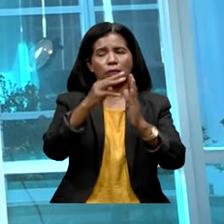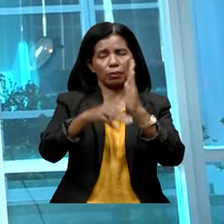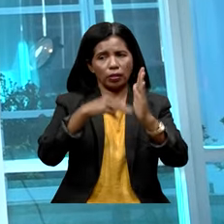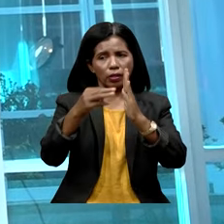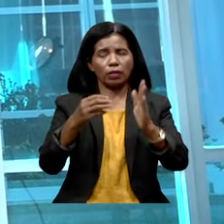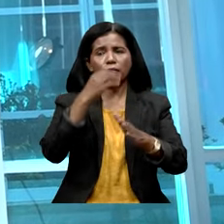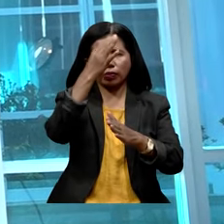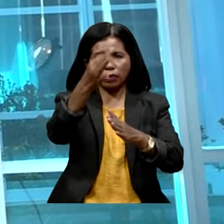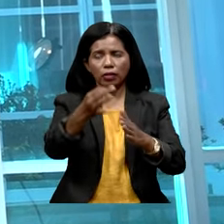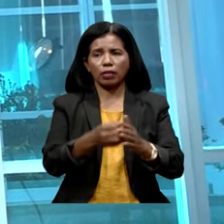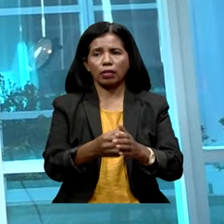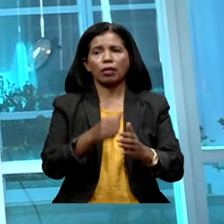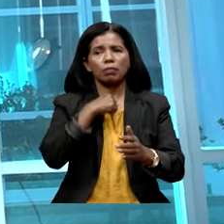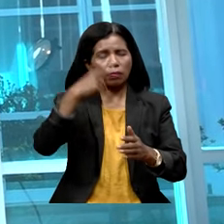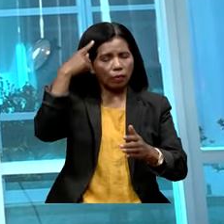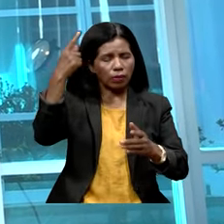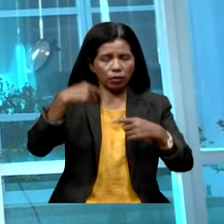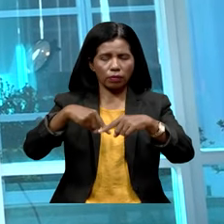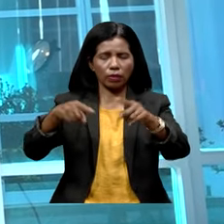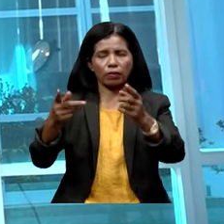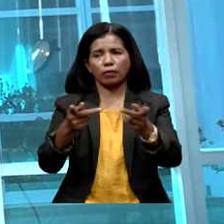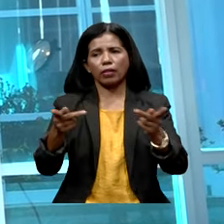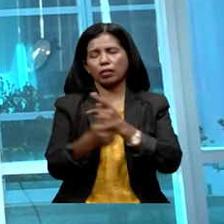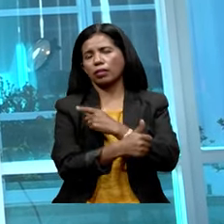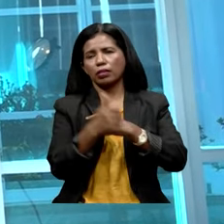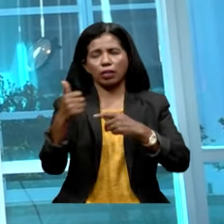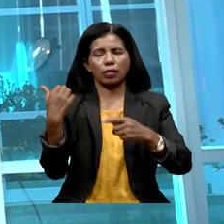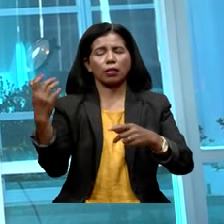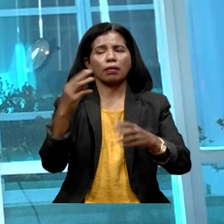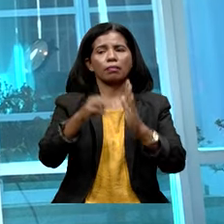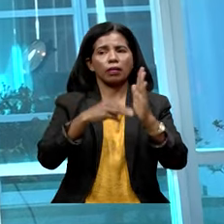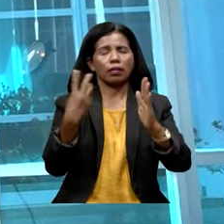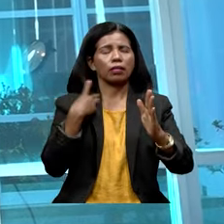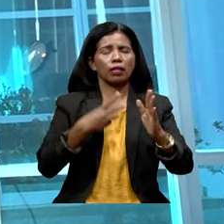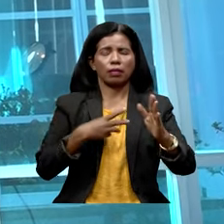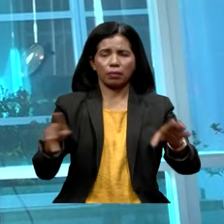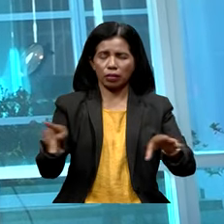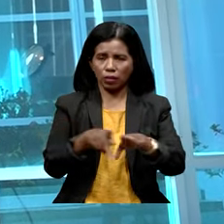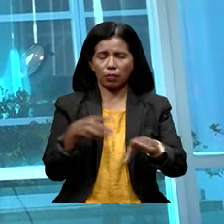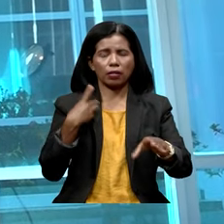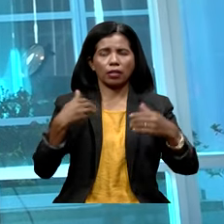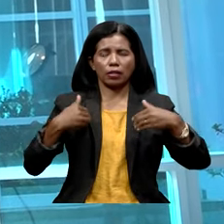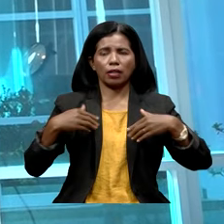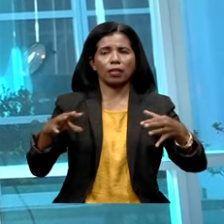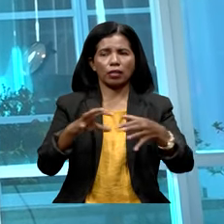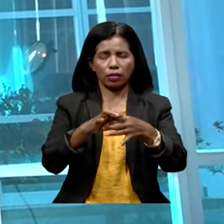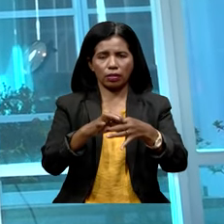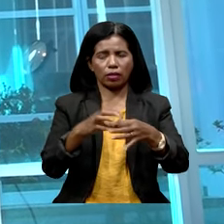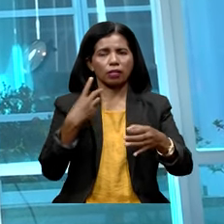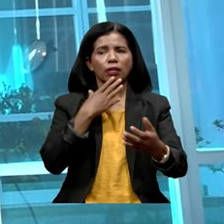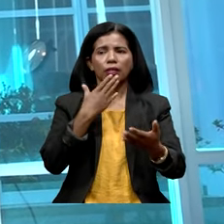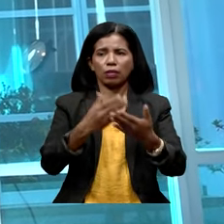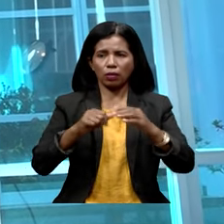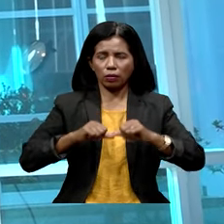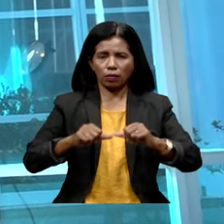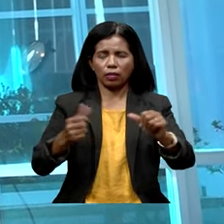abang baru ansa papa telah lo fadisial, kau seita ni media sih akar partisipe itu iya liga sam. Duni buat dia kira, nabe mak itu lahu.